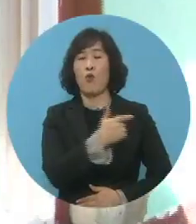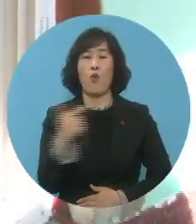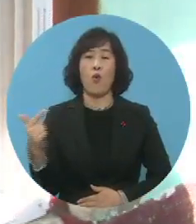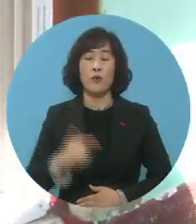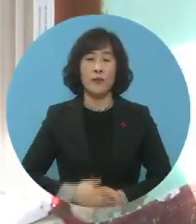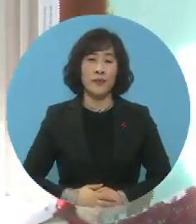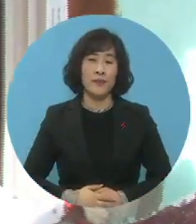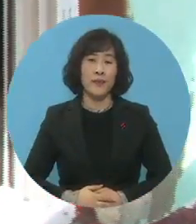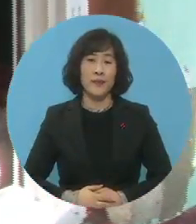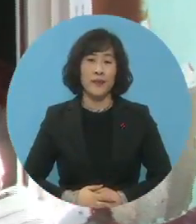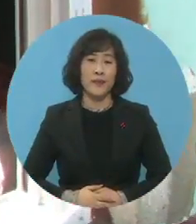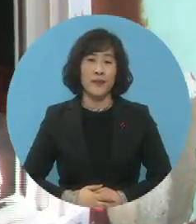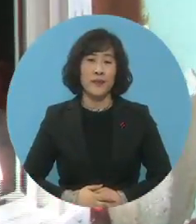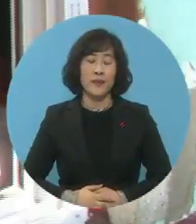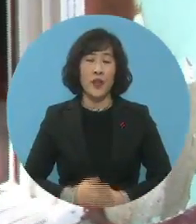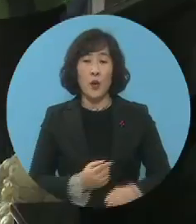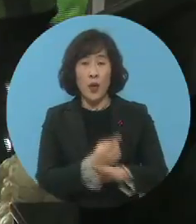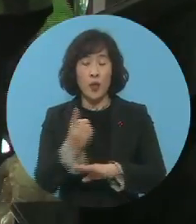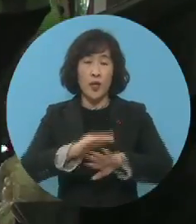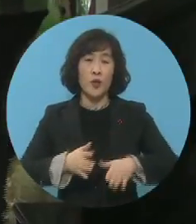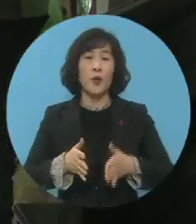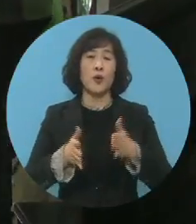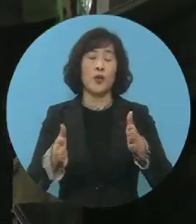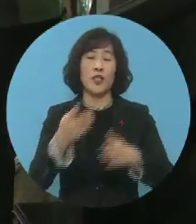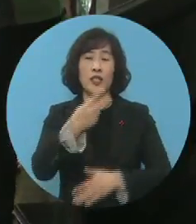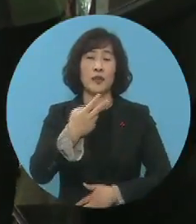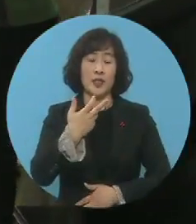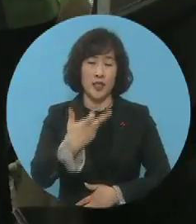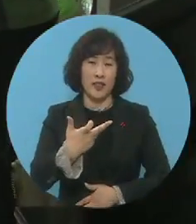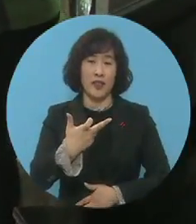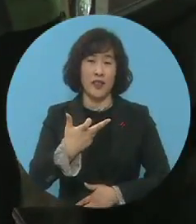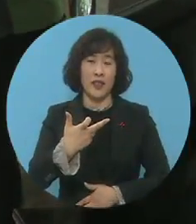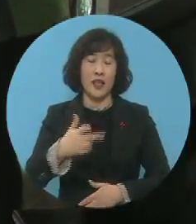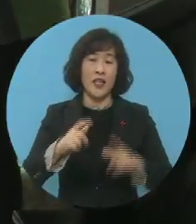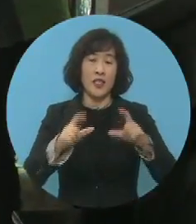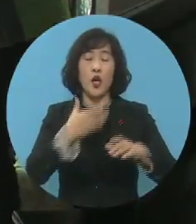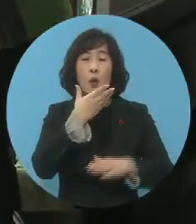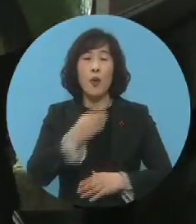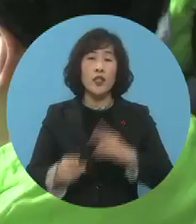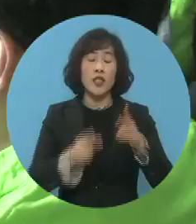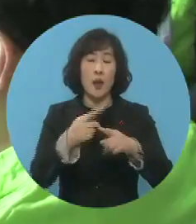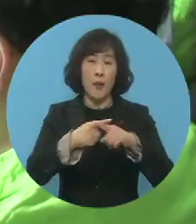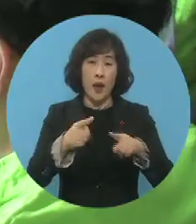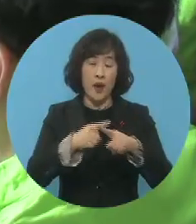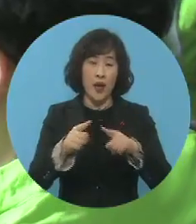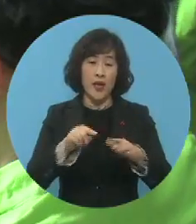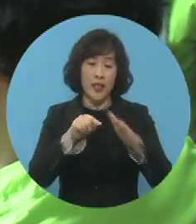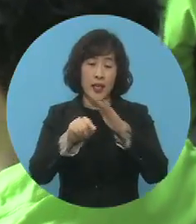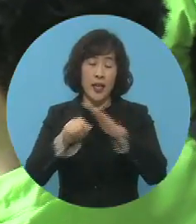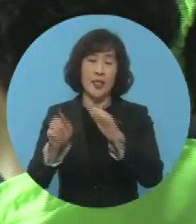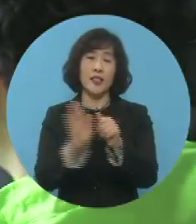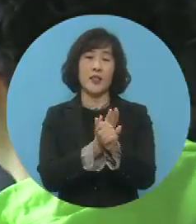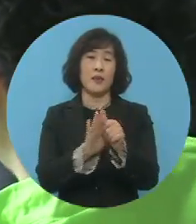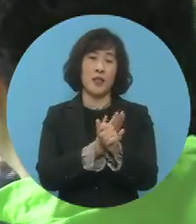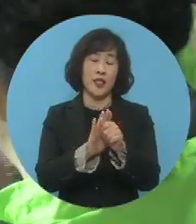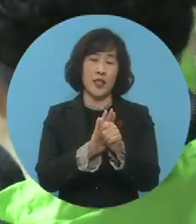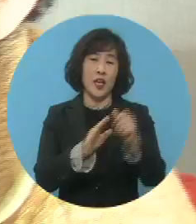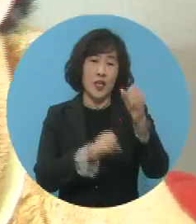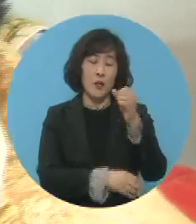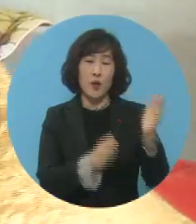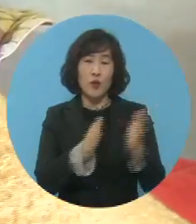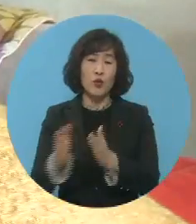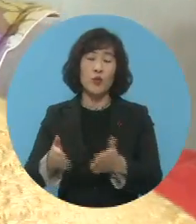지원한 것이 좋은 평가를 받았습니다. 이외에도 전라남도는 2017년 지역복지사업평가